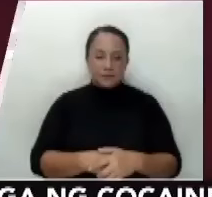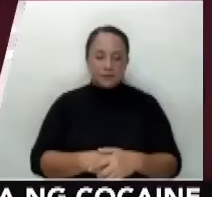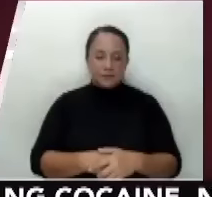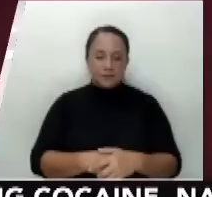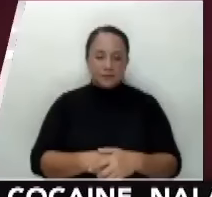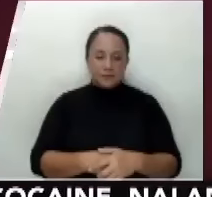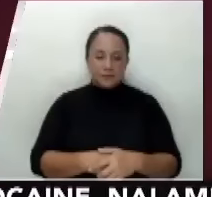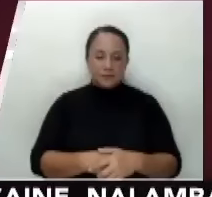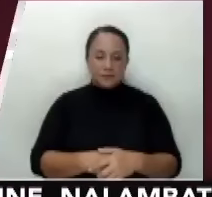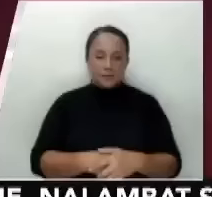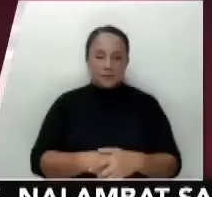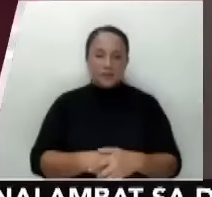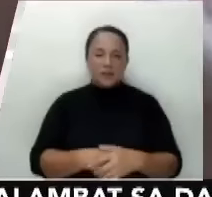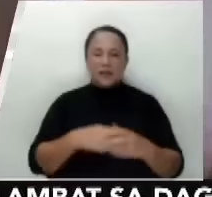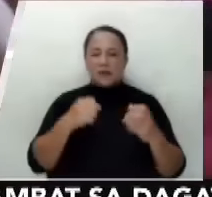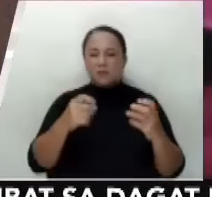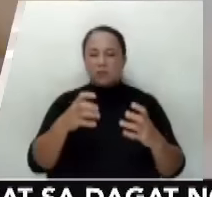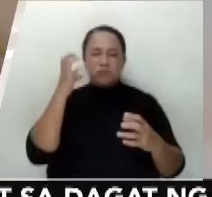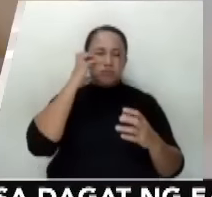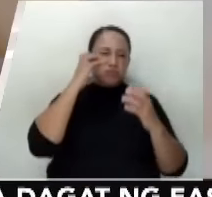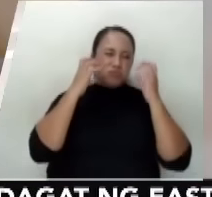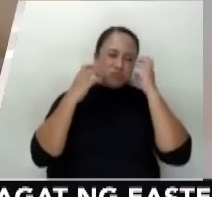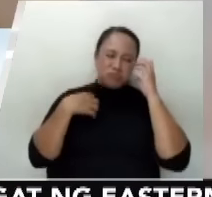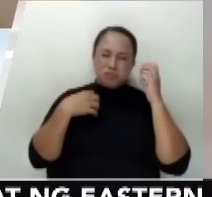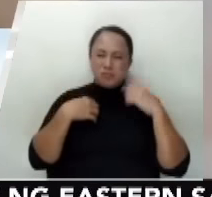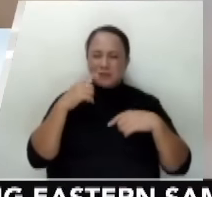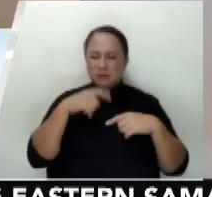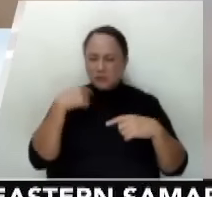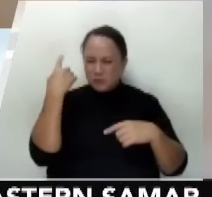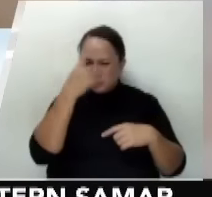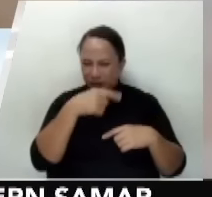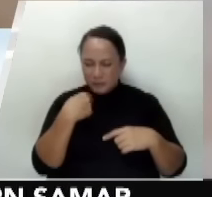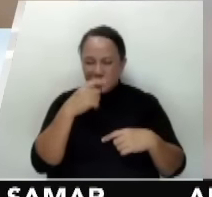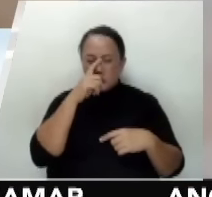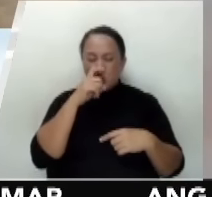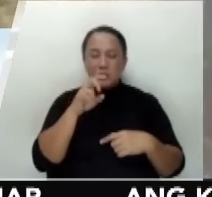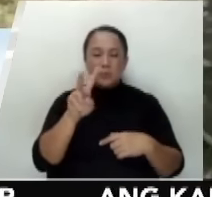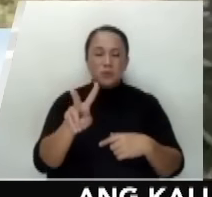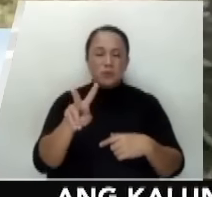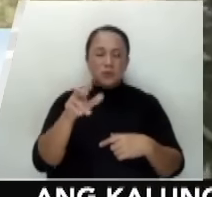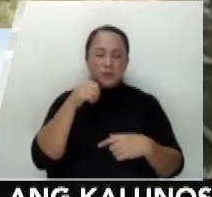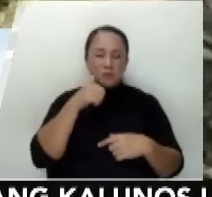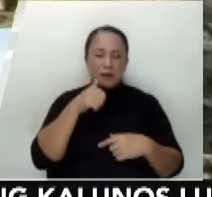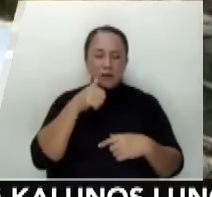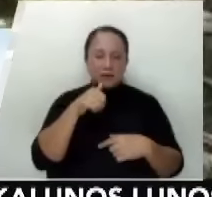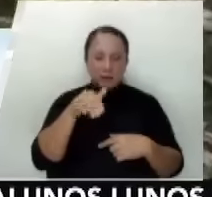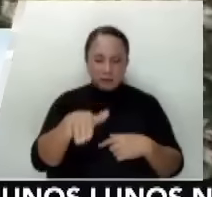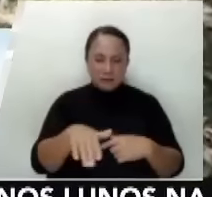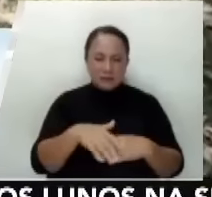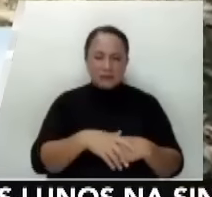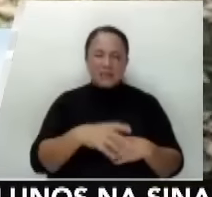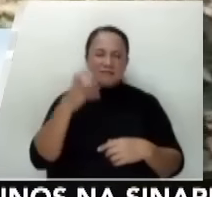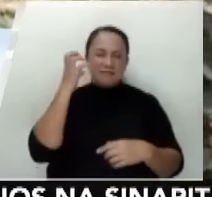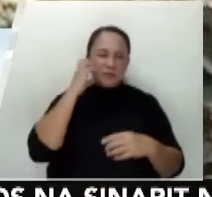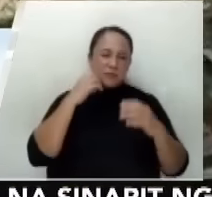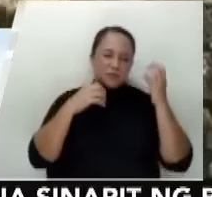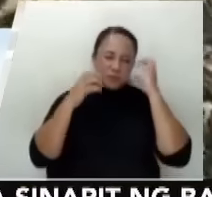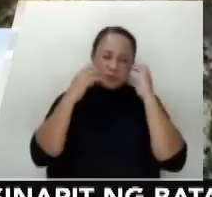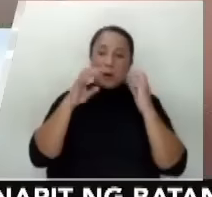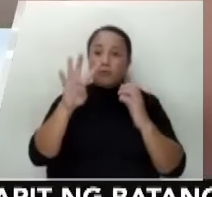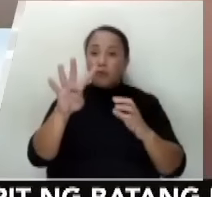Sa dami ng tinamong kagat, halos hindi makilala ang 2 taong gulang na babaeng ito na nilapa ng 4 na aso sa